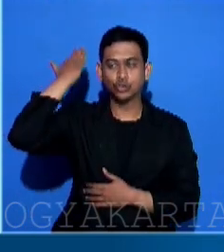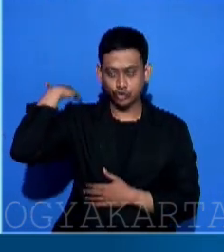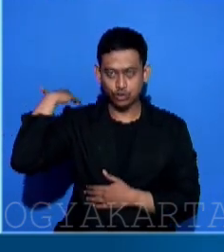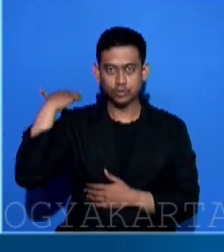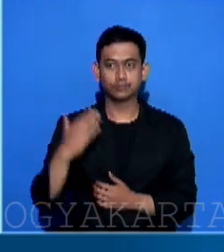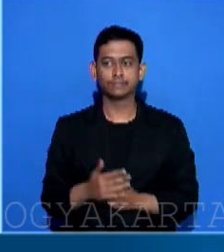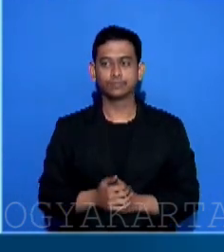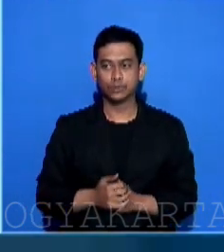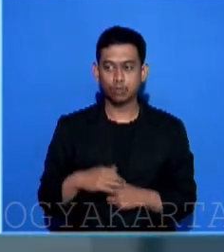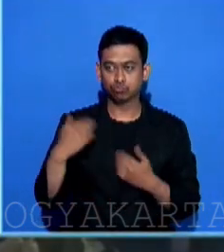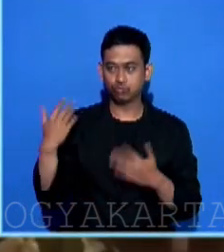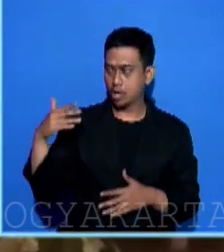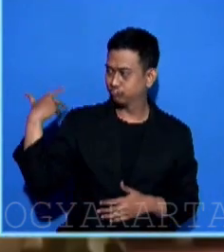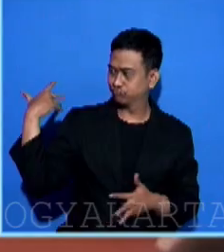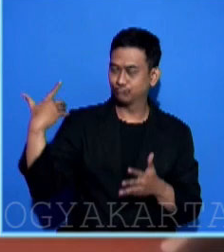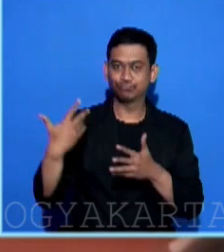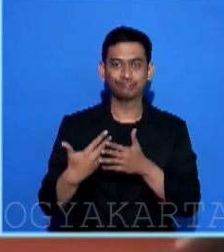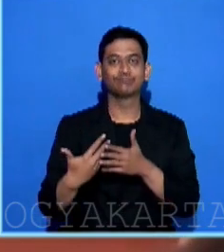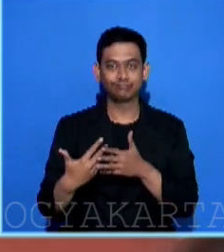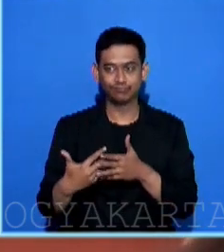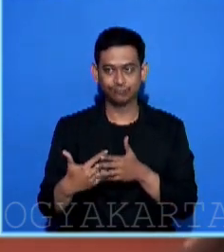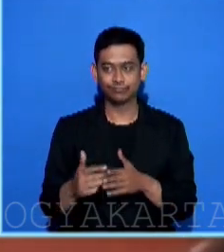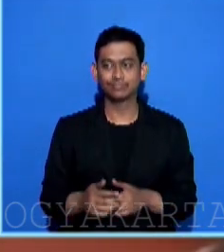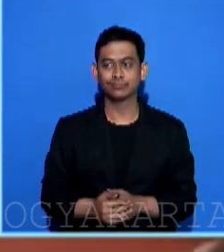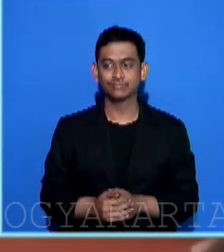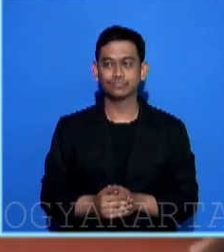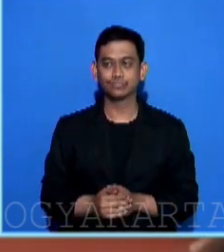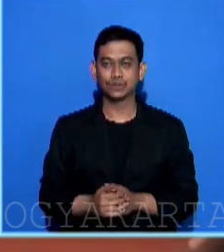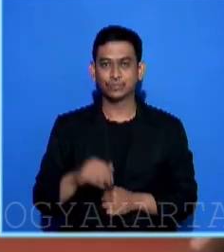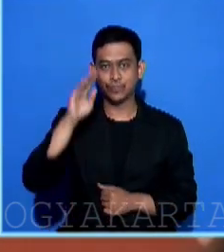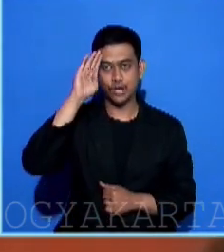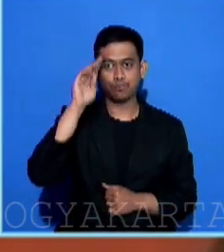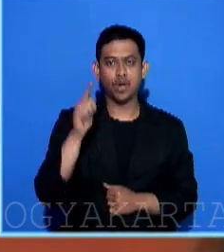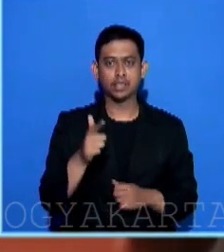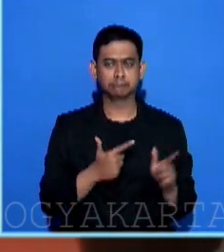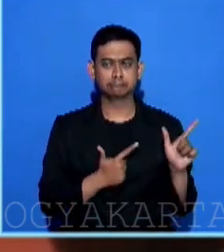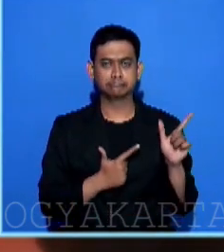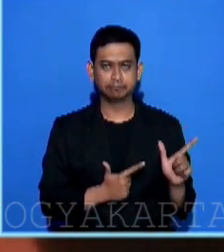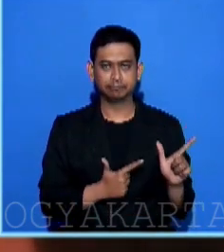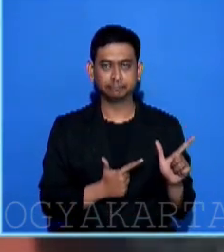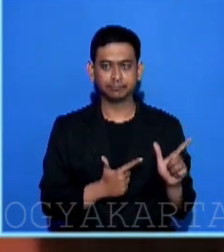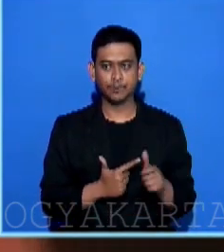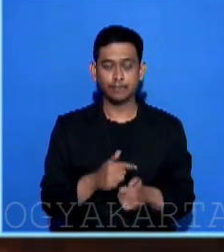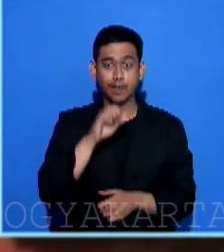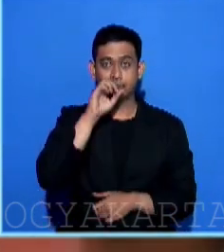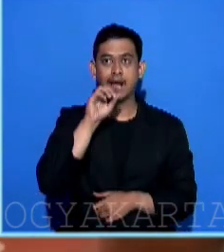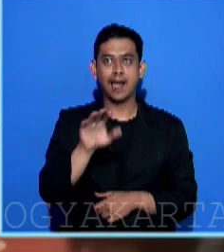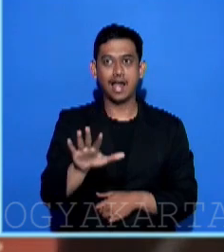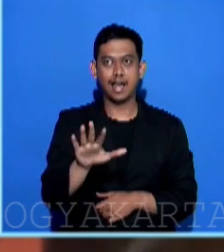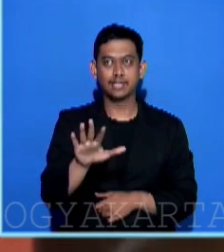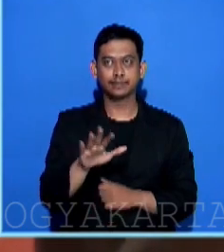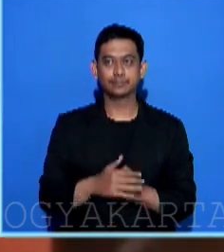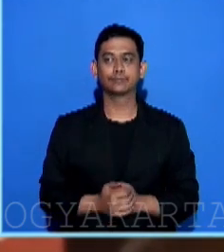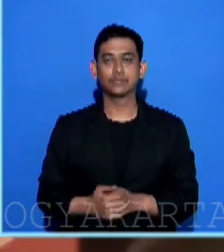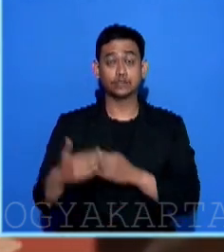my TNI Joko Purnomo dari komandan Korem 072 Pamungkas maijen TNI Purnomo akan bertugas sebagai